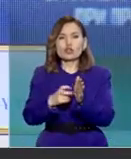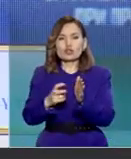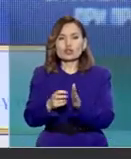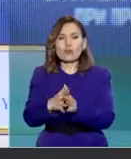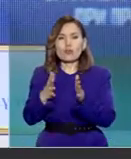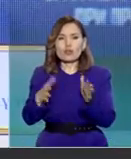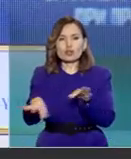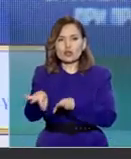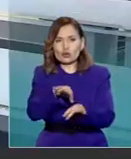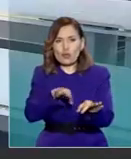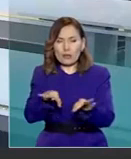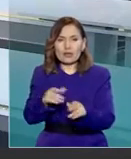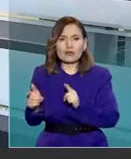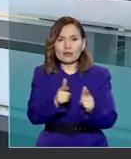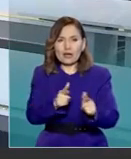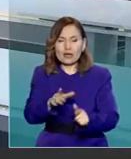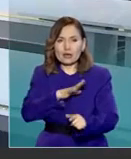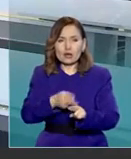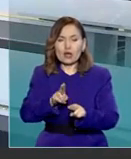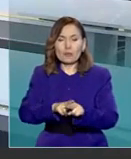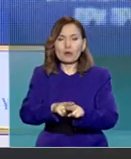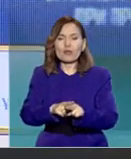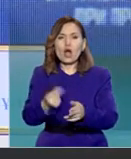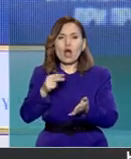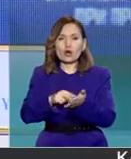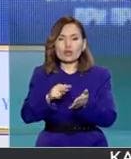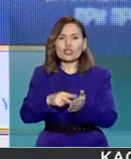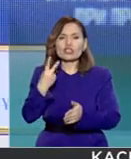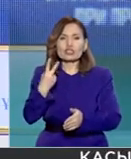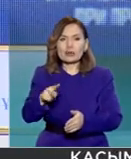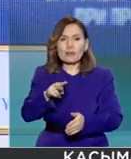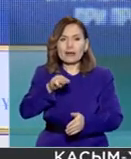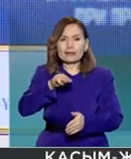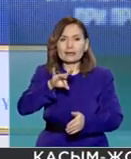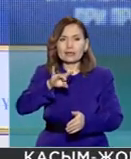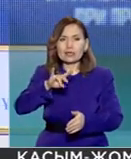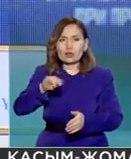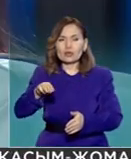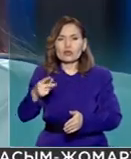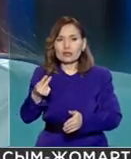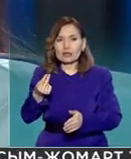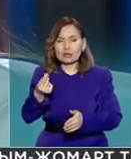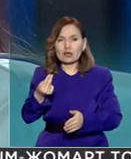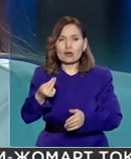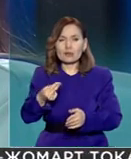жобаларды дайындадық. Құны 20 триллион теңгеден сомасынан асып отыр.